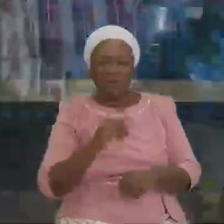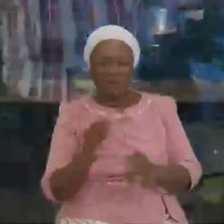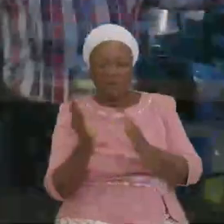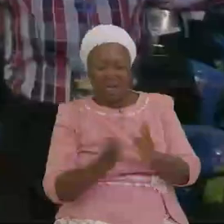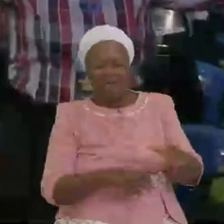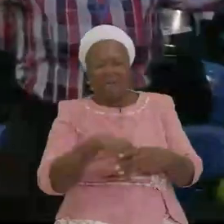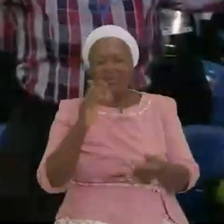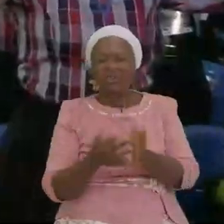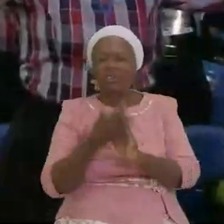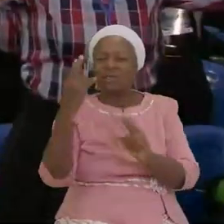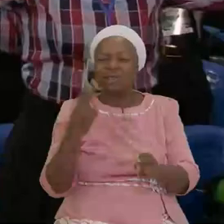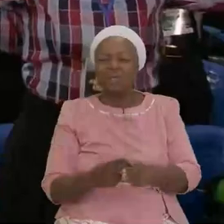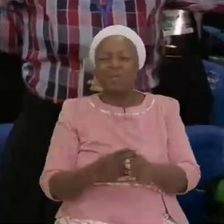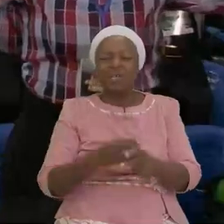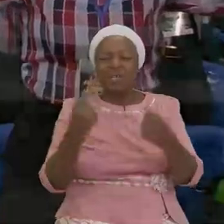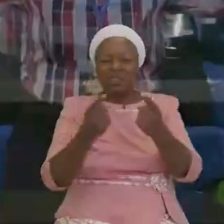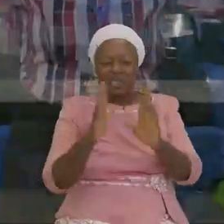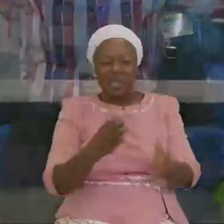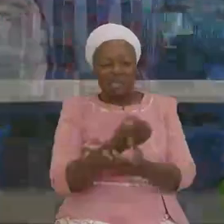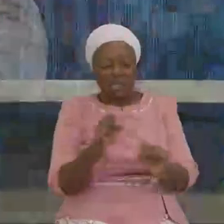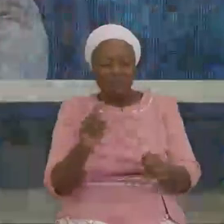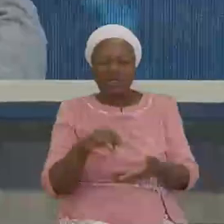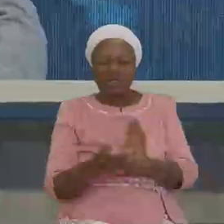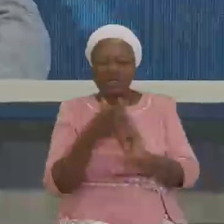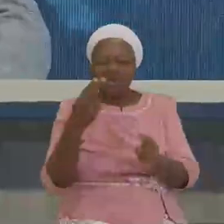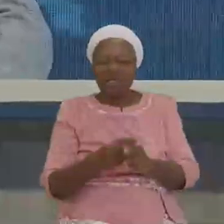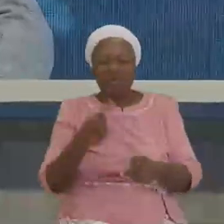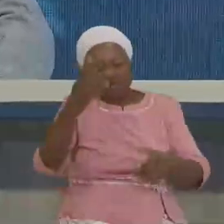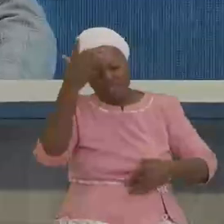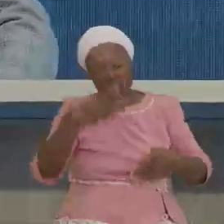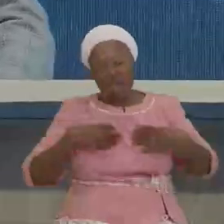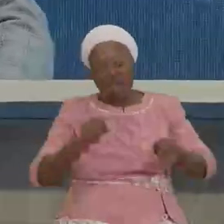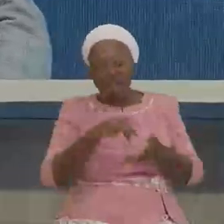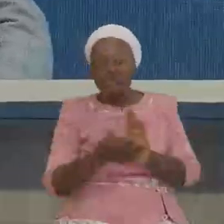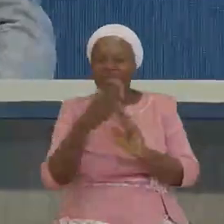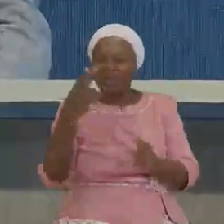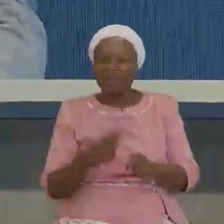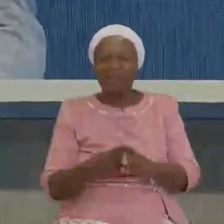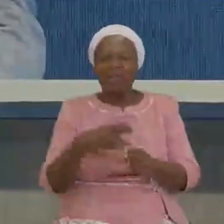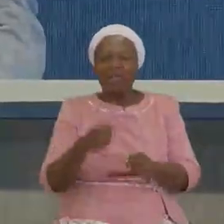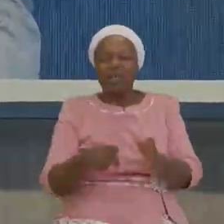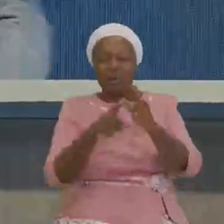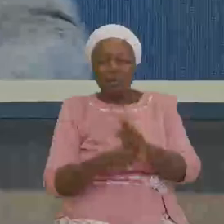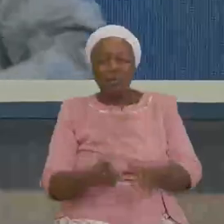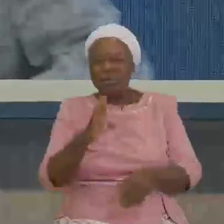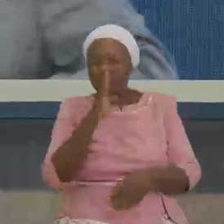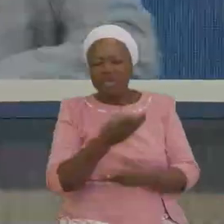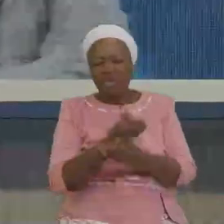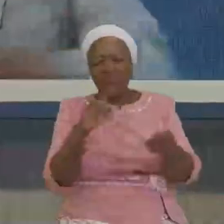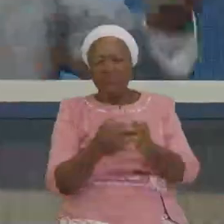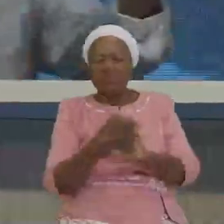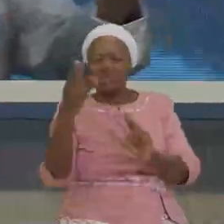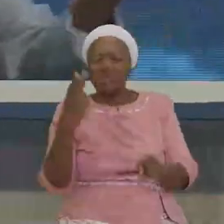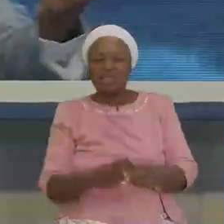soir qu'il n'y ait personne qui soit exempté. Les pécheurs sauvés, les maladies, les